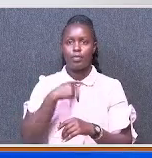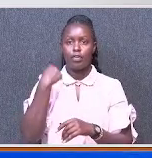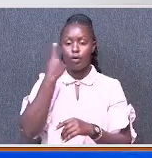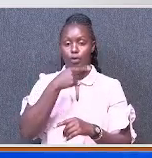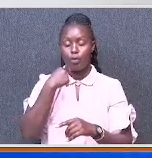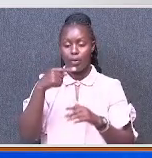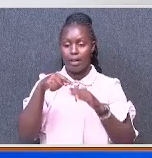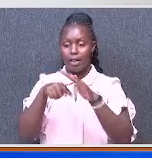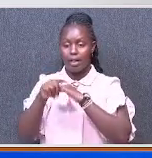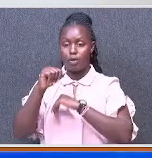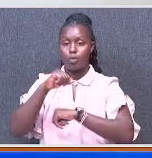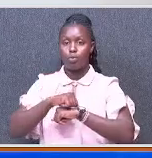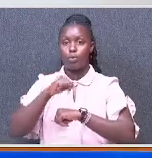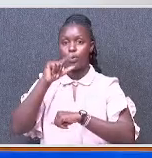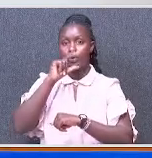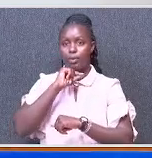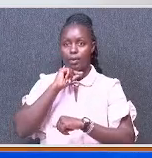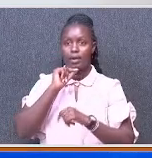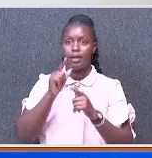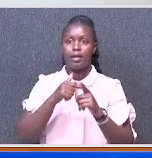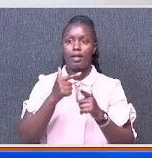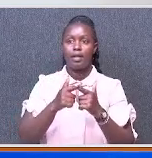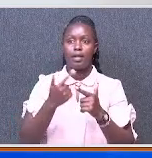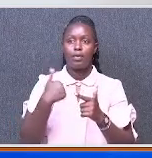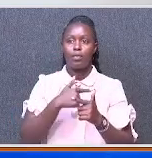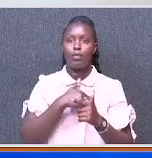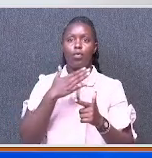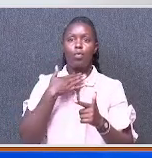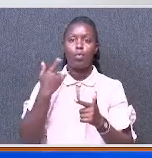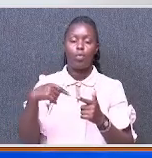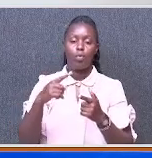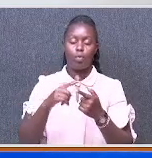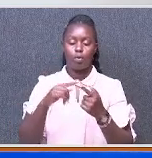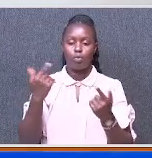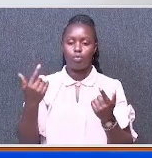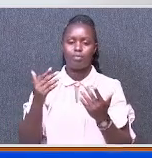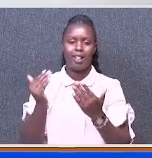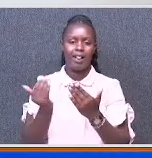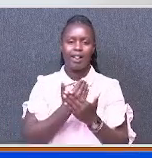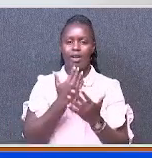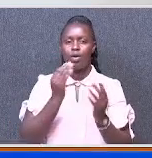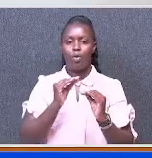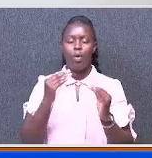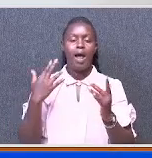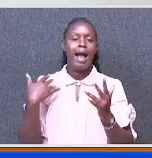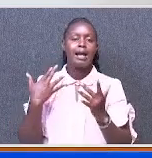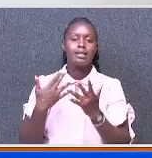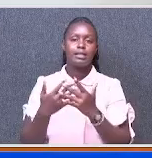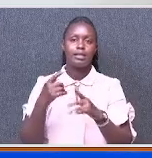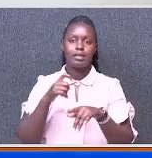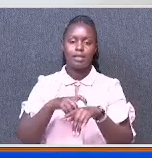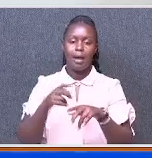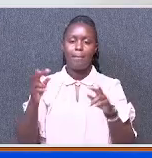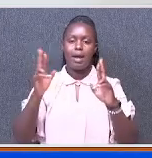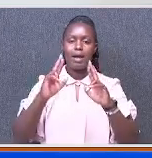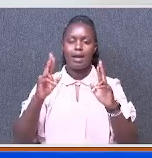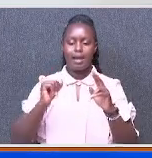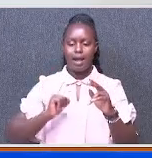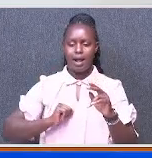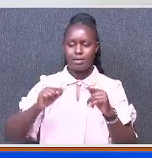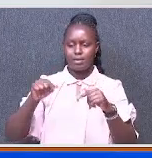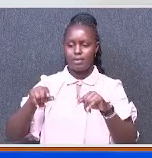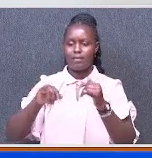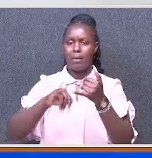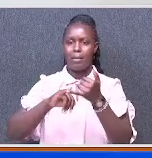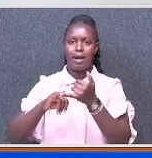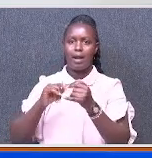katika shule, hatutaki aondolewe pale, mpaka pale ambapo atafikia umri wa kutosha kuolewa. Lakini